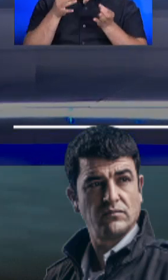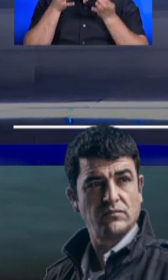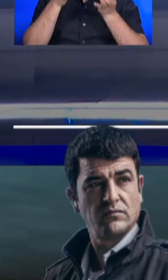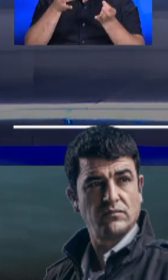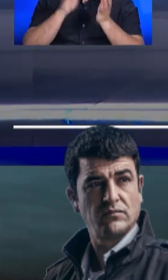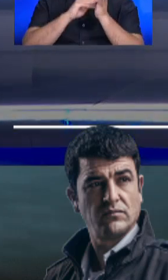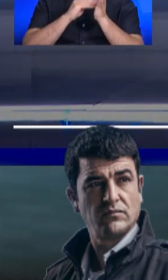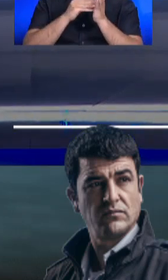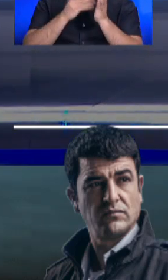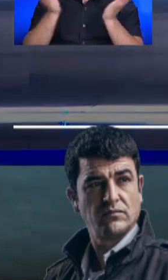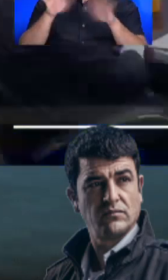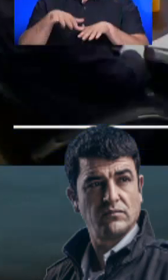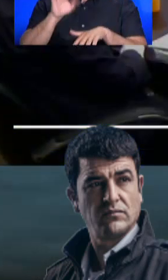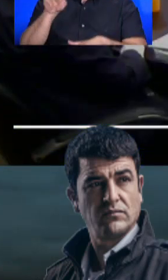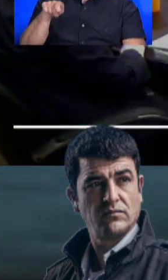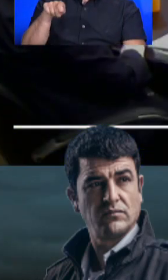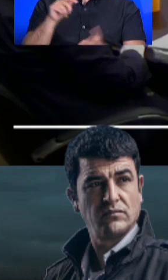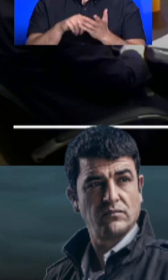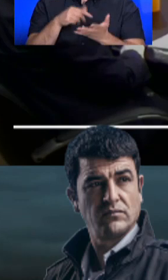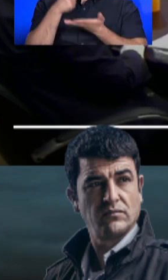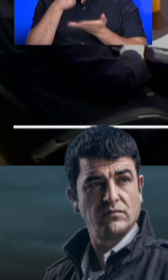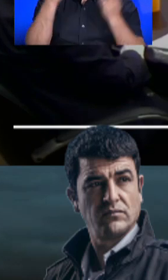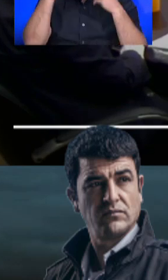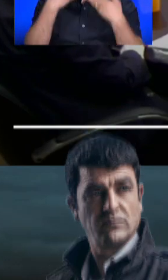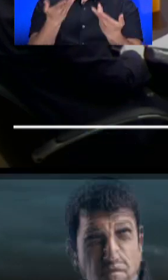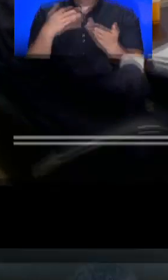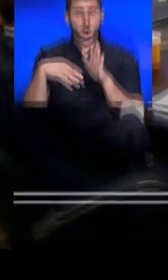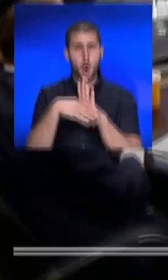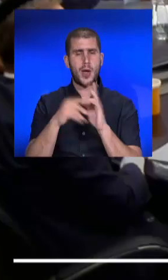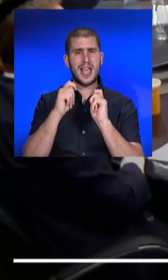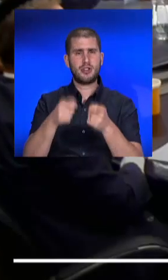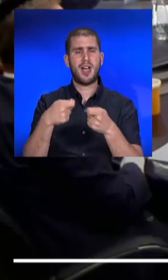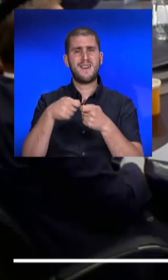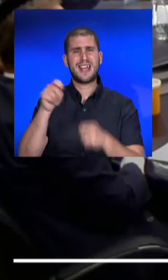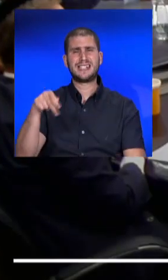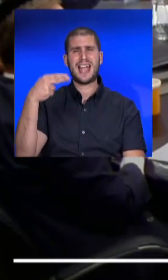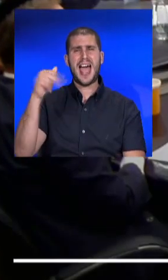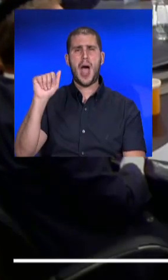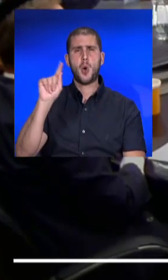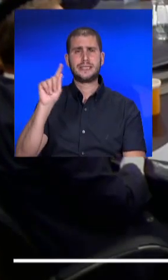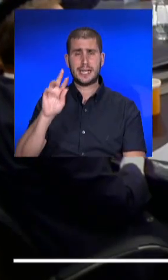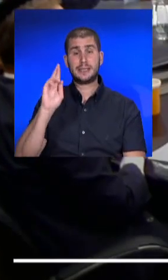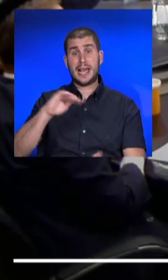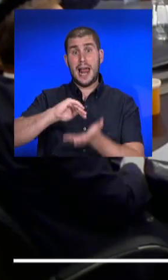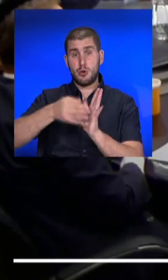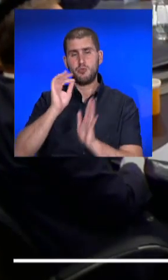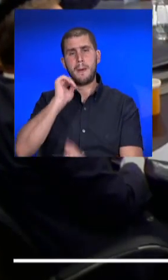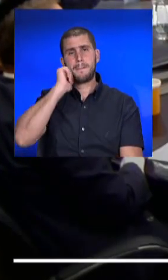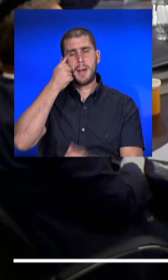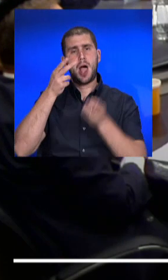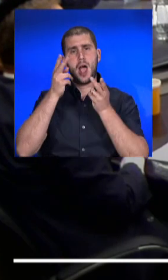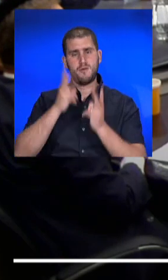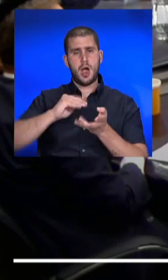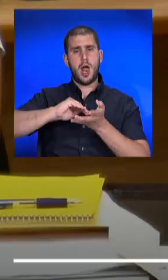שבו תתפזר הכנסת בהיעדר תקציב מוסכם. החוק שהגיש חבר הכנסת האוזר צריך לאשר אותו כדי שמחר יהיה אפשר לאשר